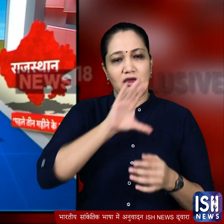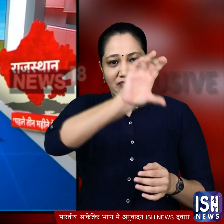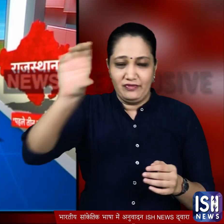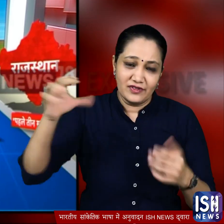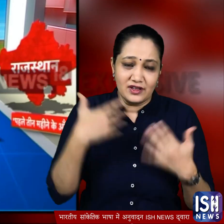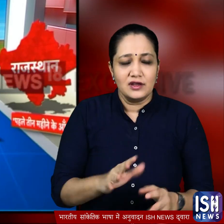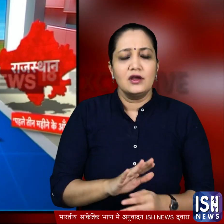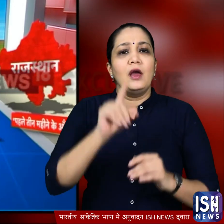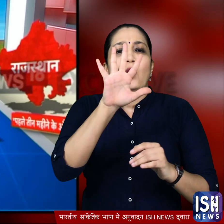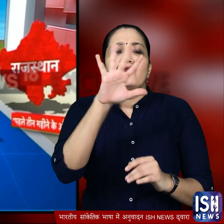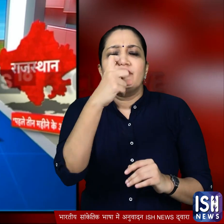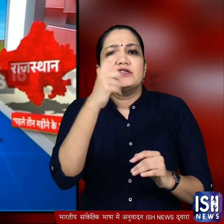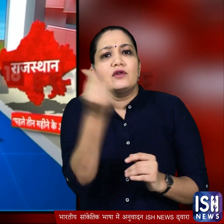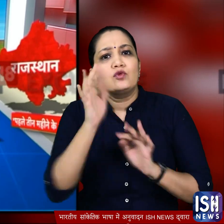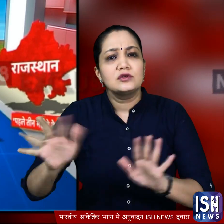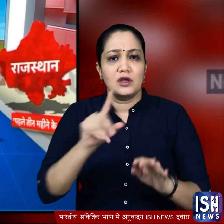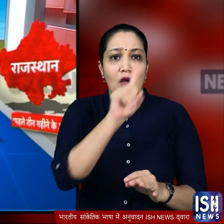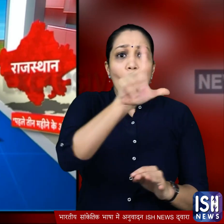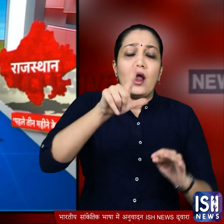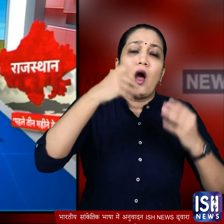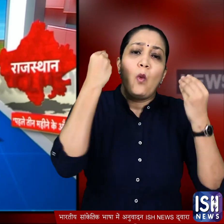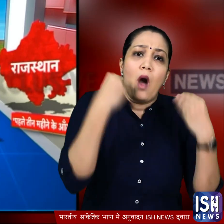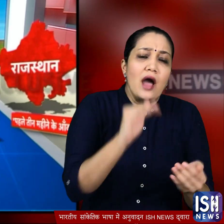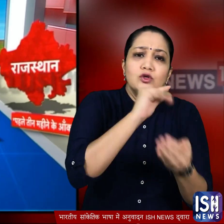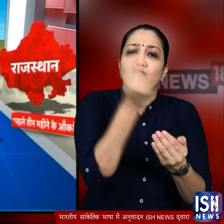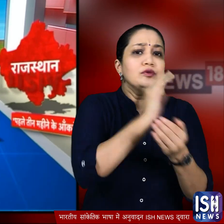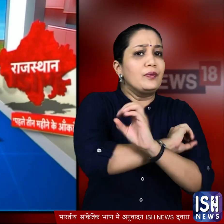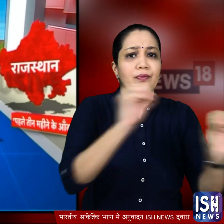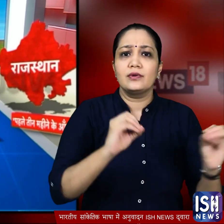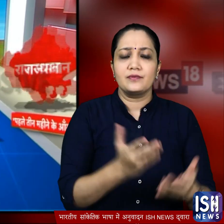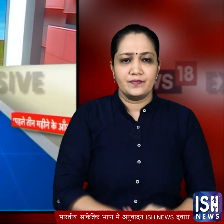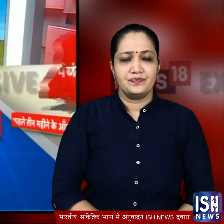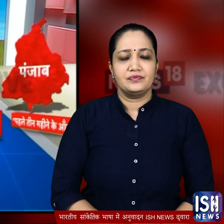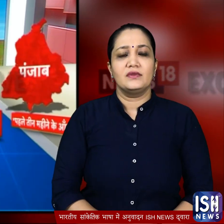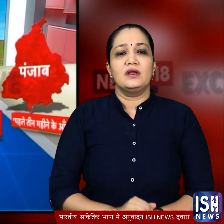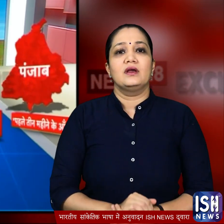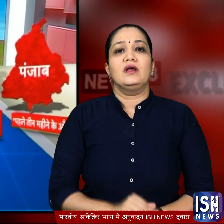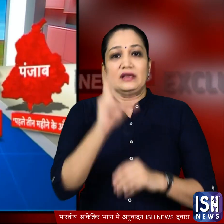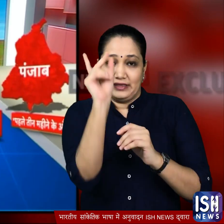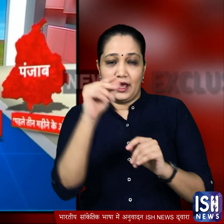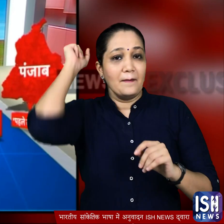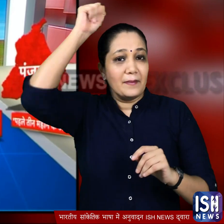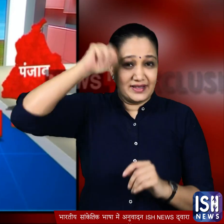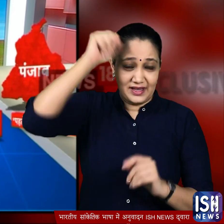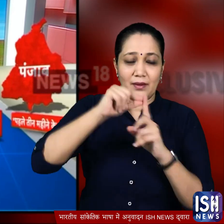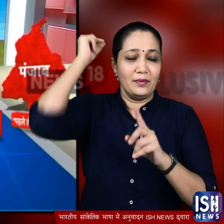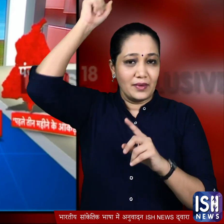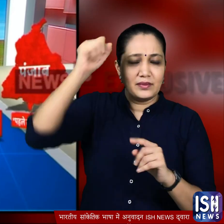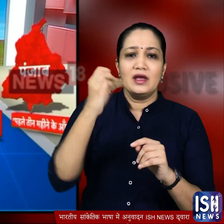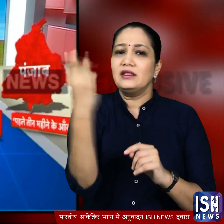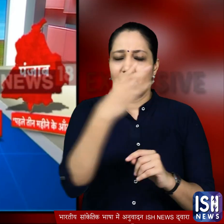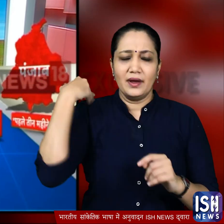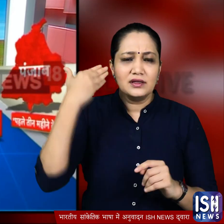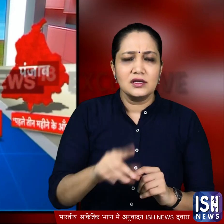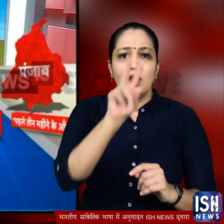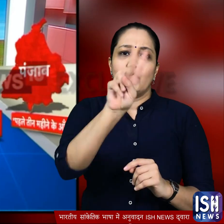इसमें केवल 57 लाख डोज का ही इस्तेमाल हो पाया, यानी 1 करोड़ डोज इस्तेमाल ही नहीं हुई। दूसरे नंबर पर पंजाब रहा। पंजाब को इन 3